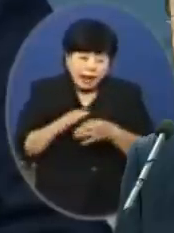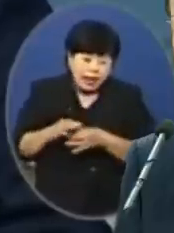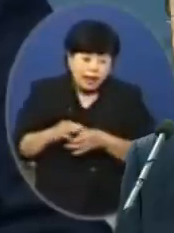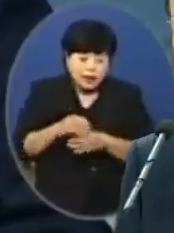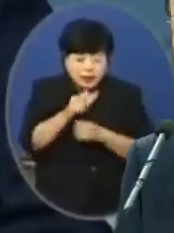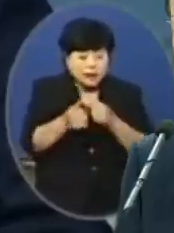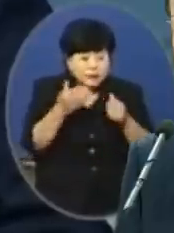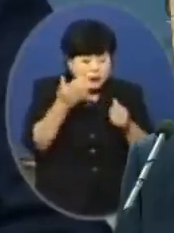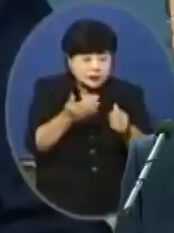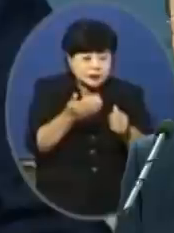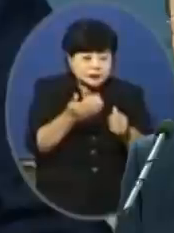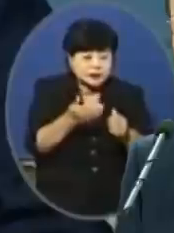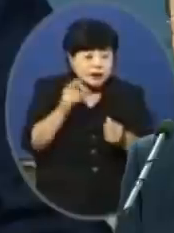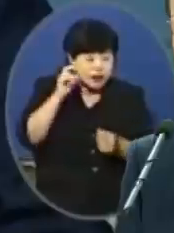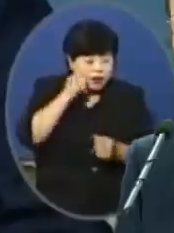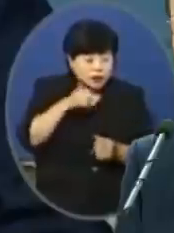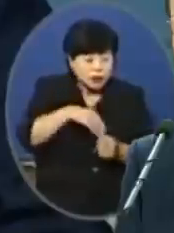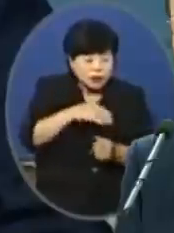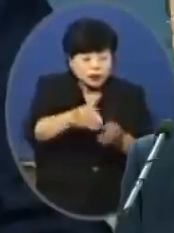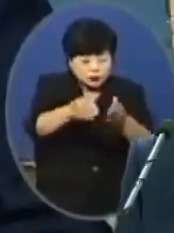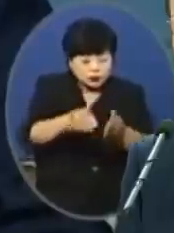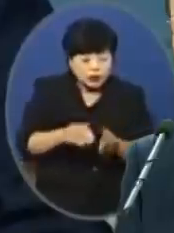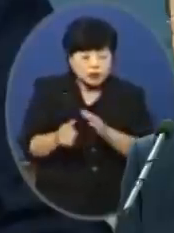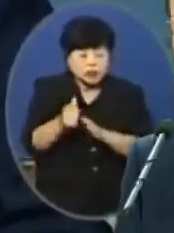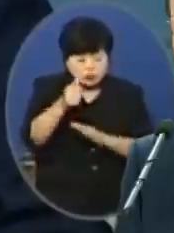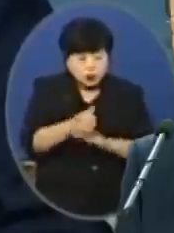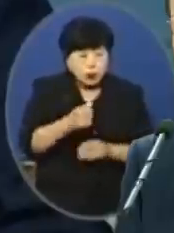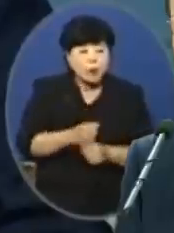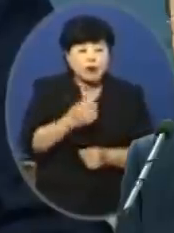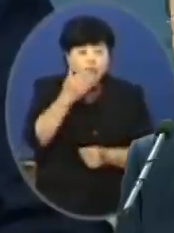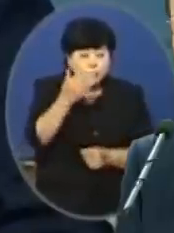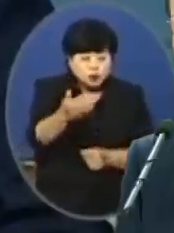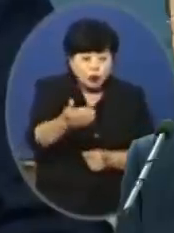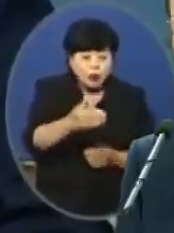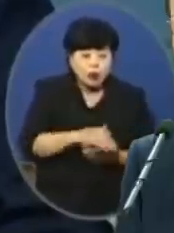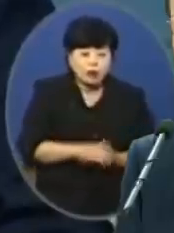계속해서 하나님께서 어려운 환경을 통해서 성공하게 만들어주셨습니다.